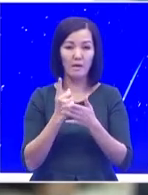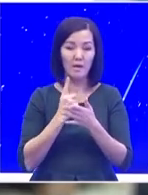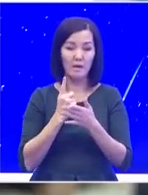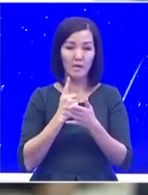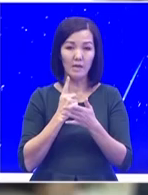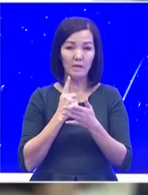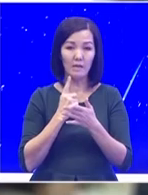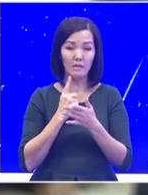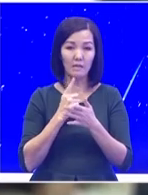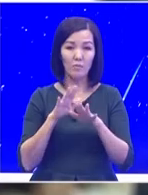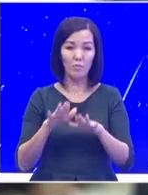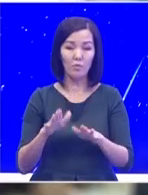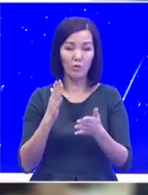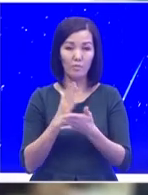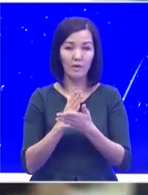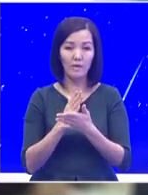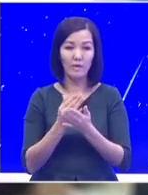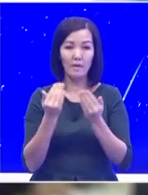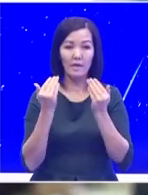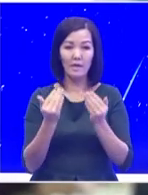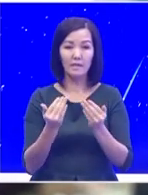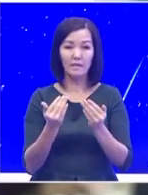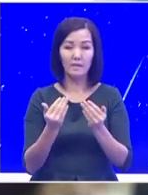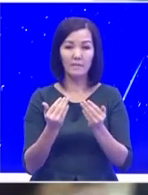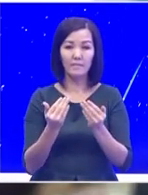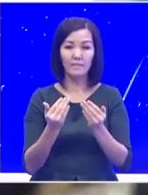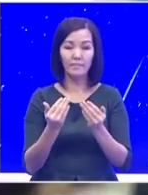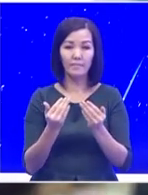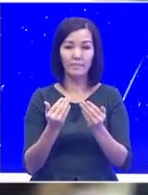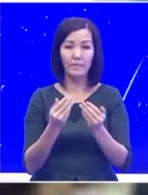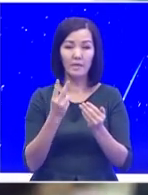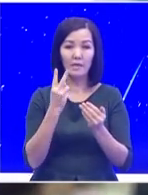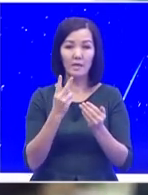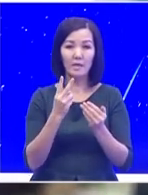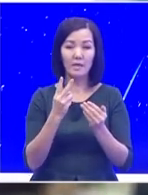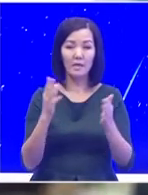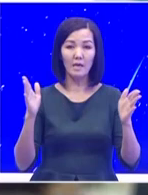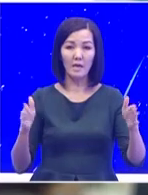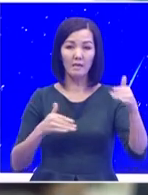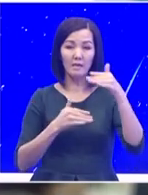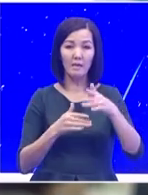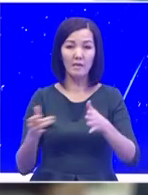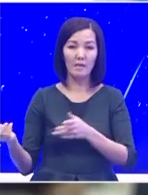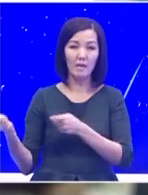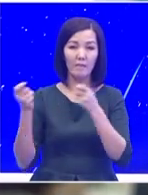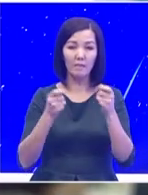охрананың несін орын дайындап қойдық. Қазір мені бүгін жаңағы екі контейнер алып келіп, қойық деп